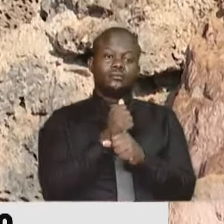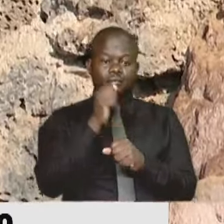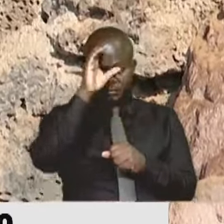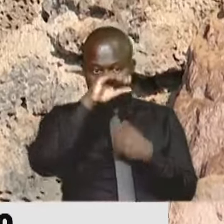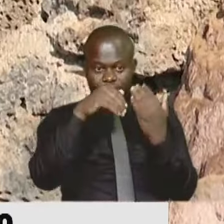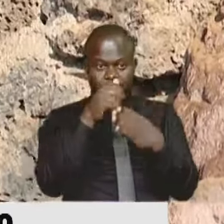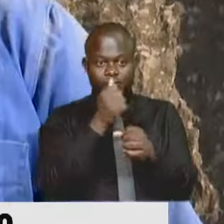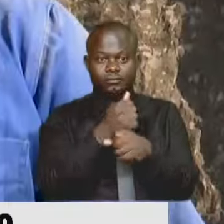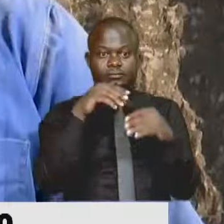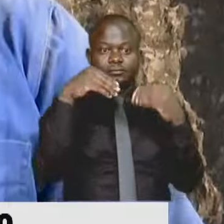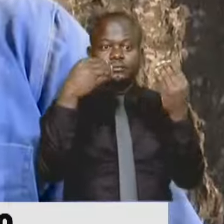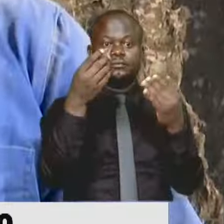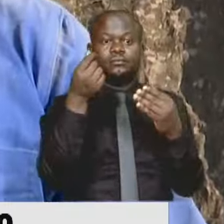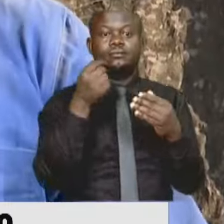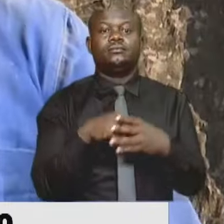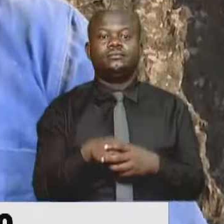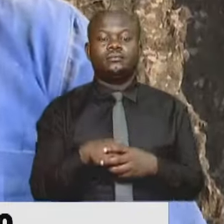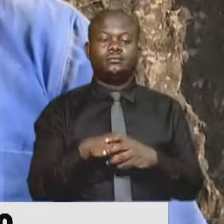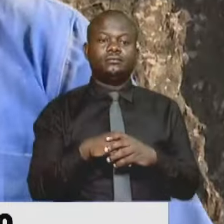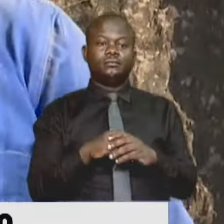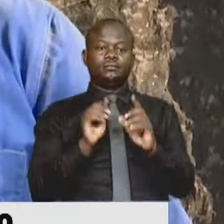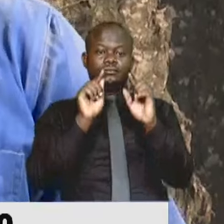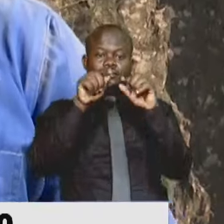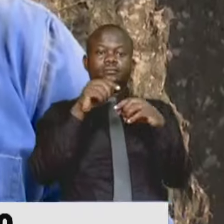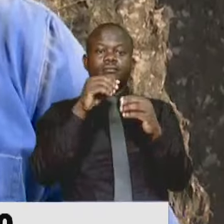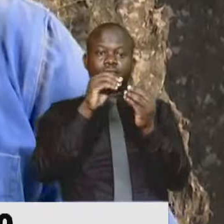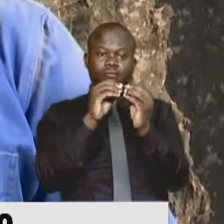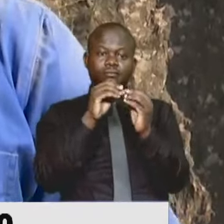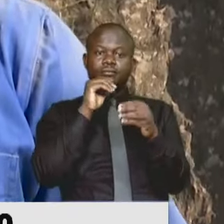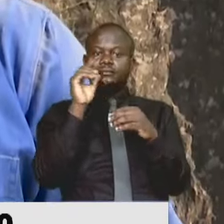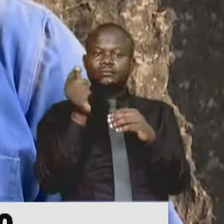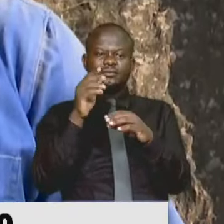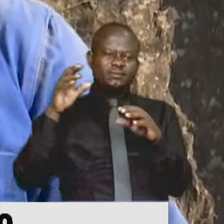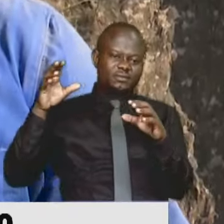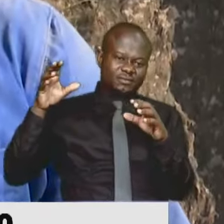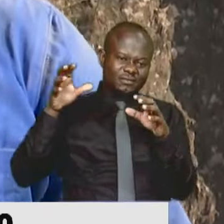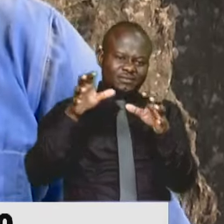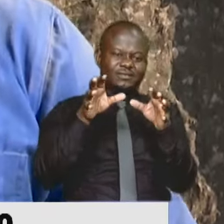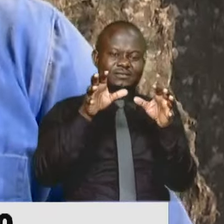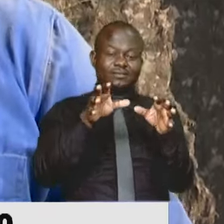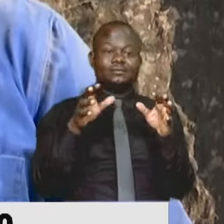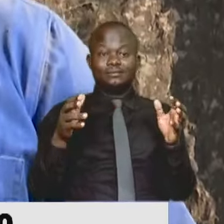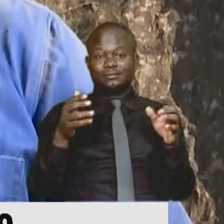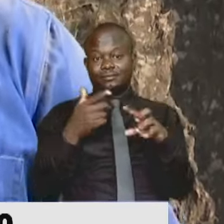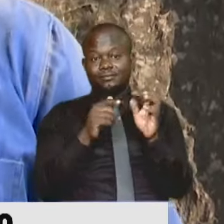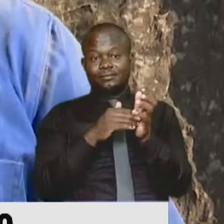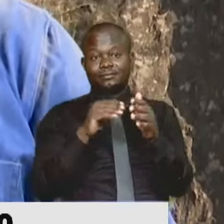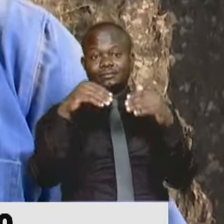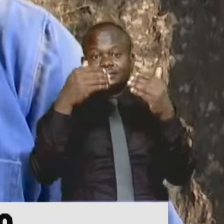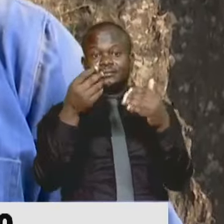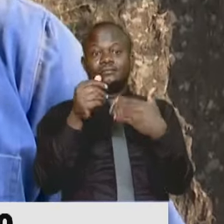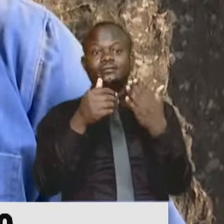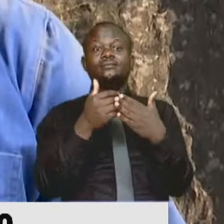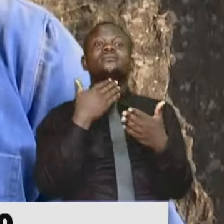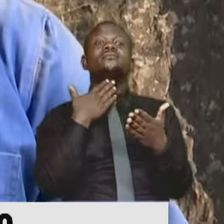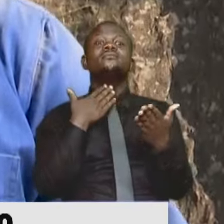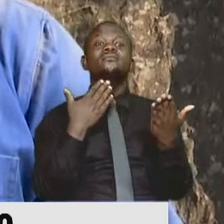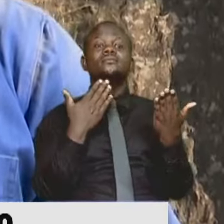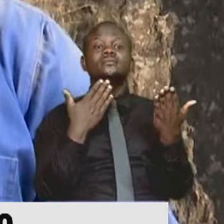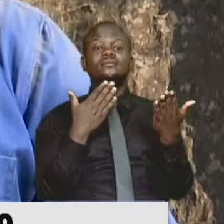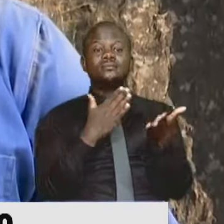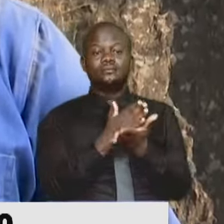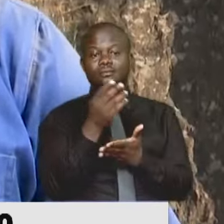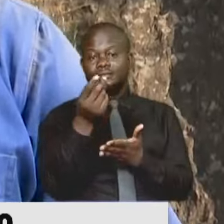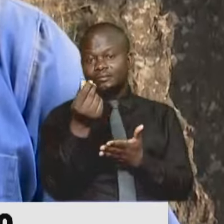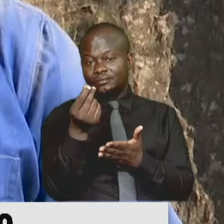bakaba amafaranga. Baraza tukumvikana, nta n'uwo bashyiraho puresha, kandi baguha amafaranga wifuza. Erega abandi